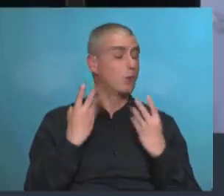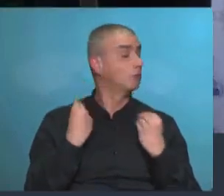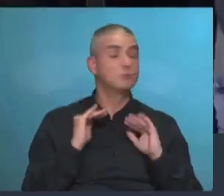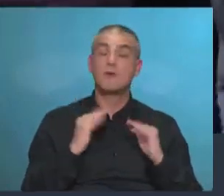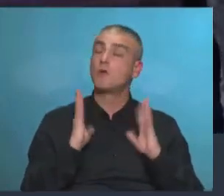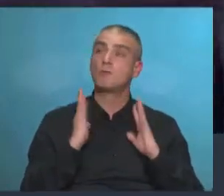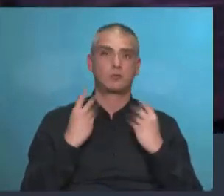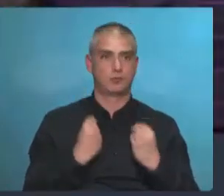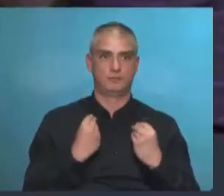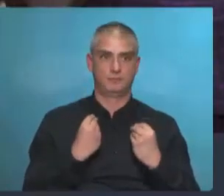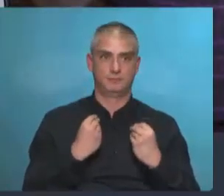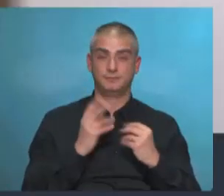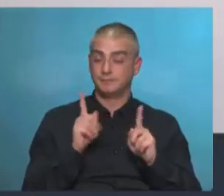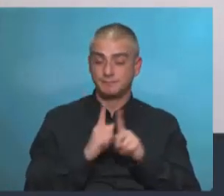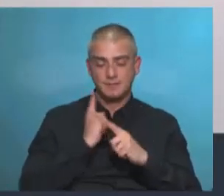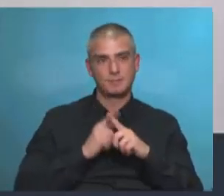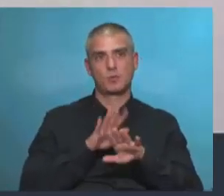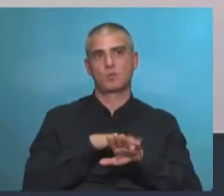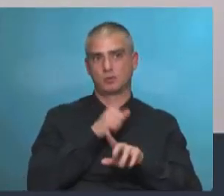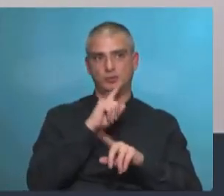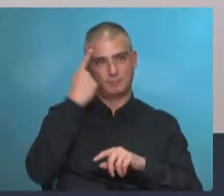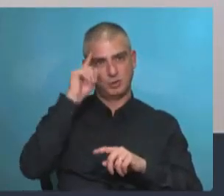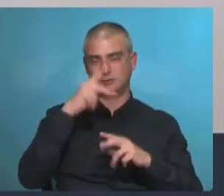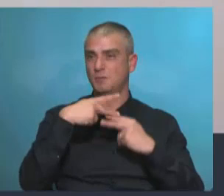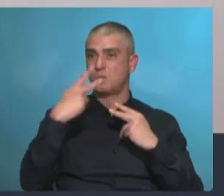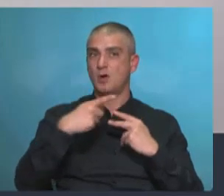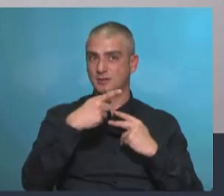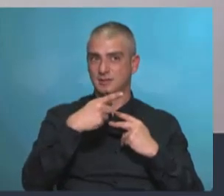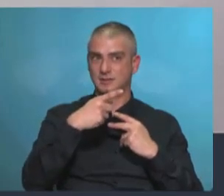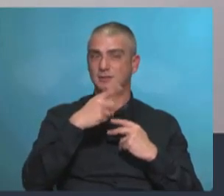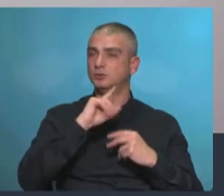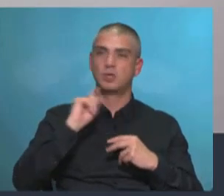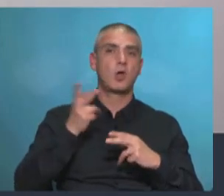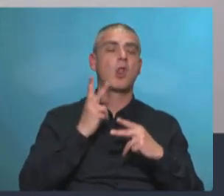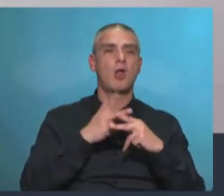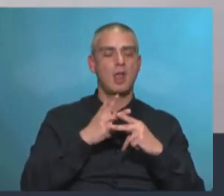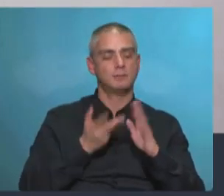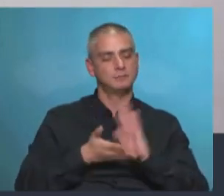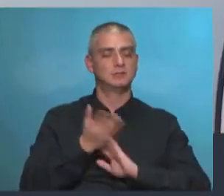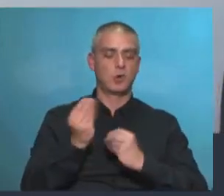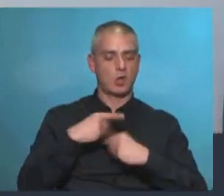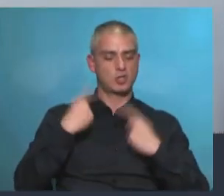אני חושבת שזה דבר מאוד מבורך, מאוד. בדיוק עם התחושה הזאת מקווים יוזמי הפרויקט שיפית ויתר החולים יצאו